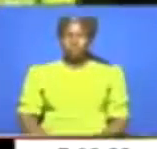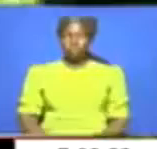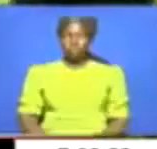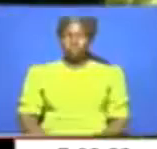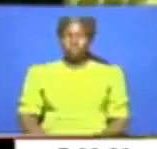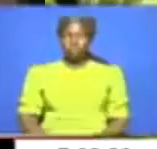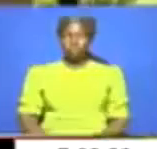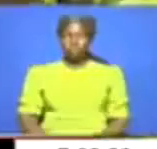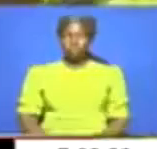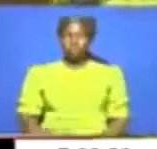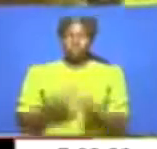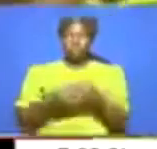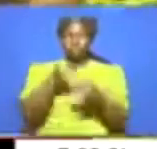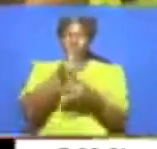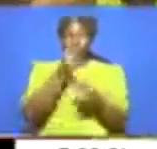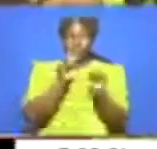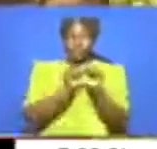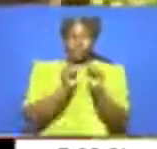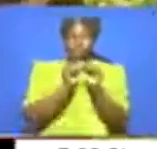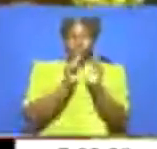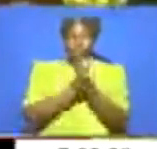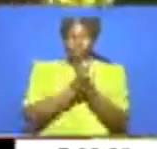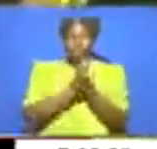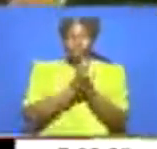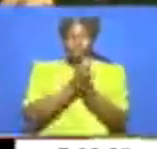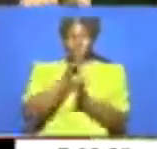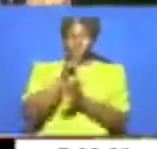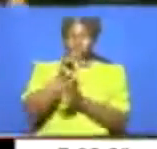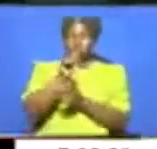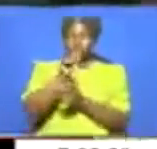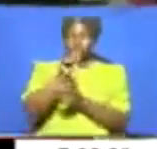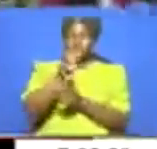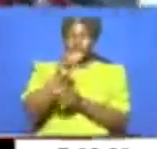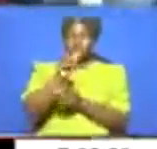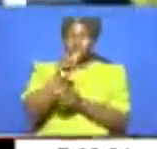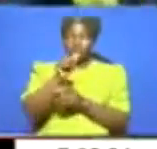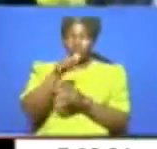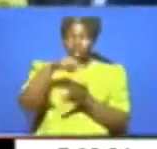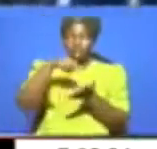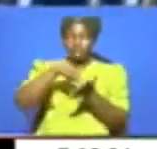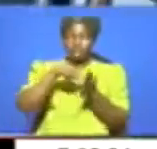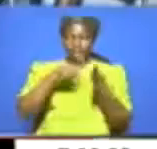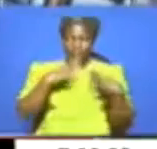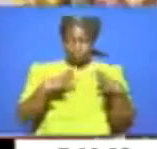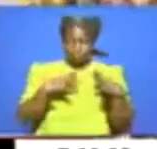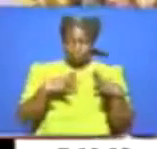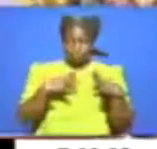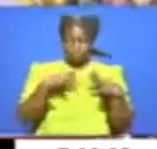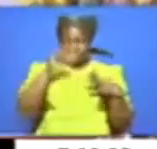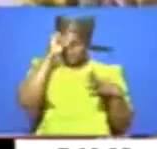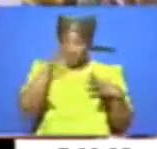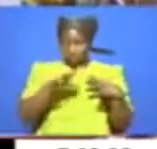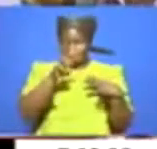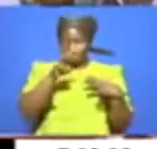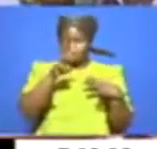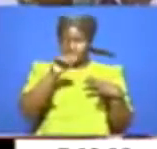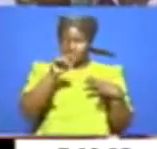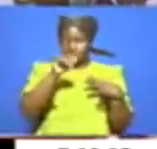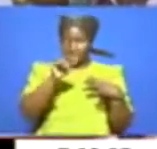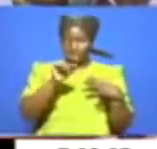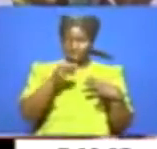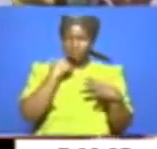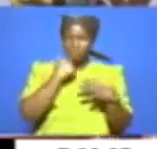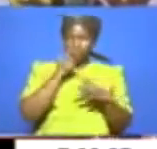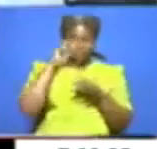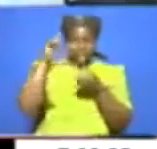Akiongea baada ya kufanya kikao na waniaji wa chama cha Usawa, gavana wa Murang'a Mwangi Wa Iria, ambaye pia ana azma ya kuwania urais kupitia chama